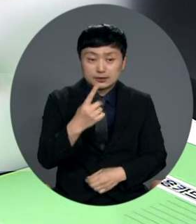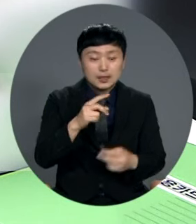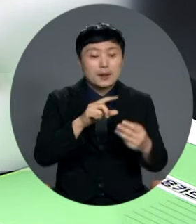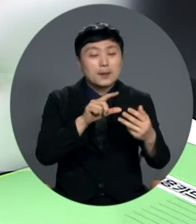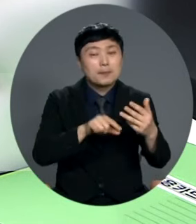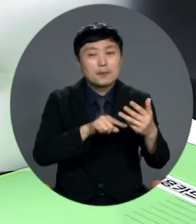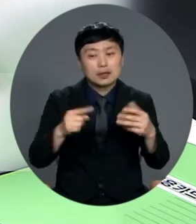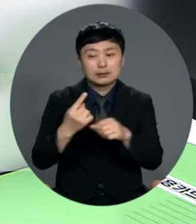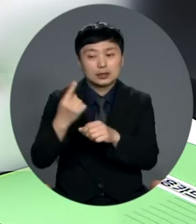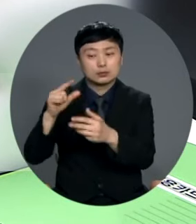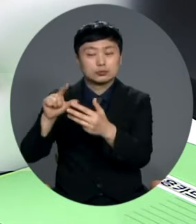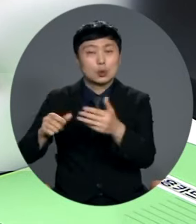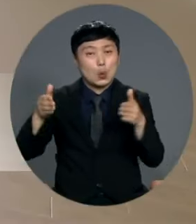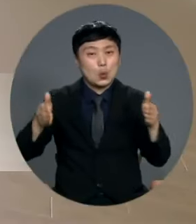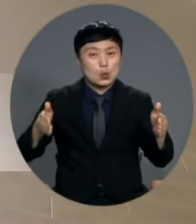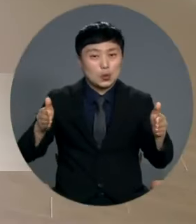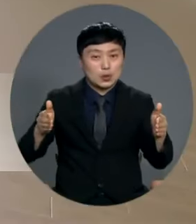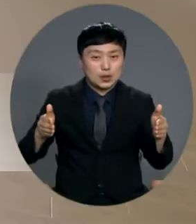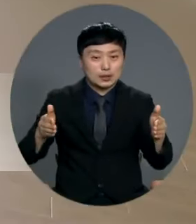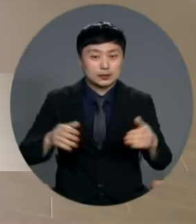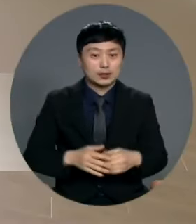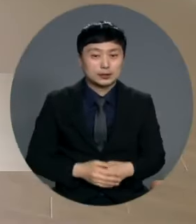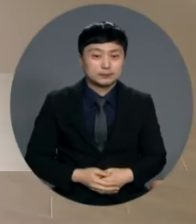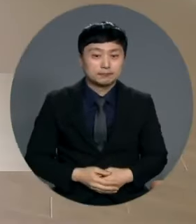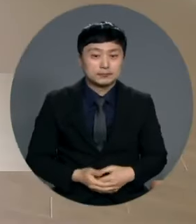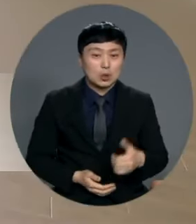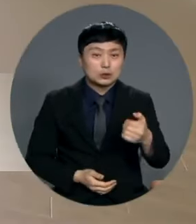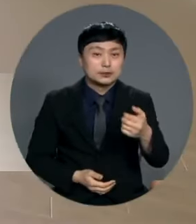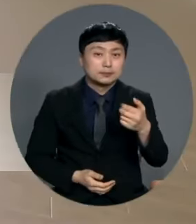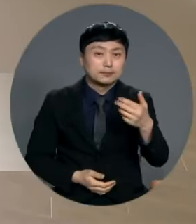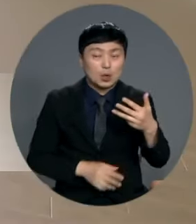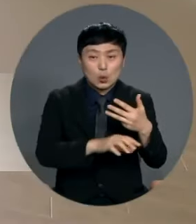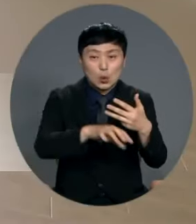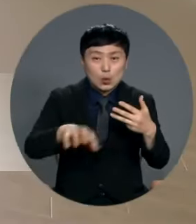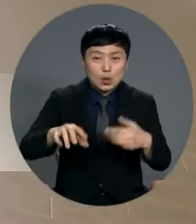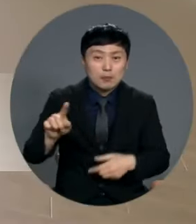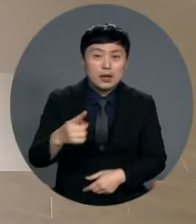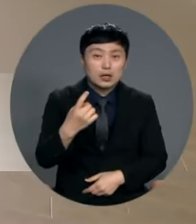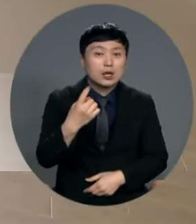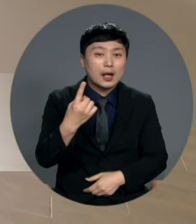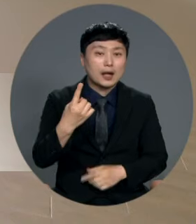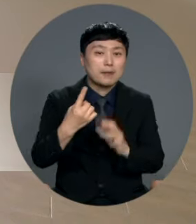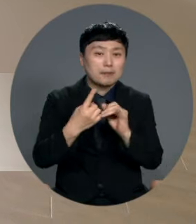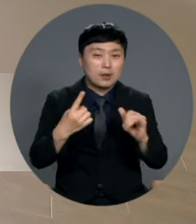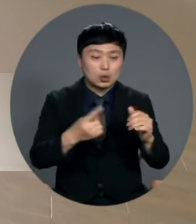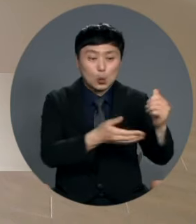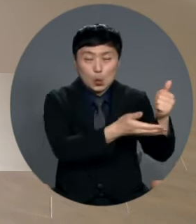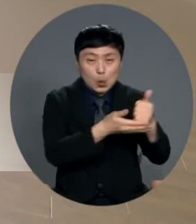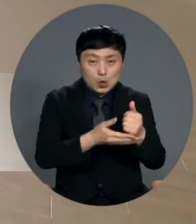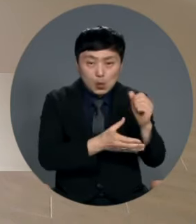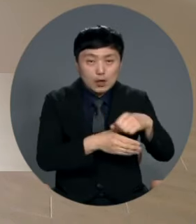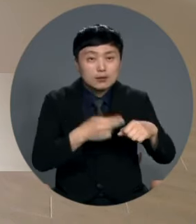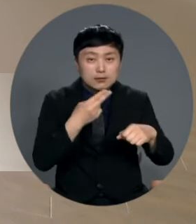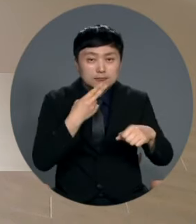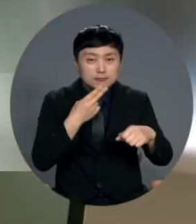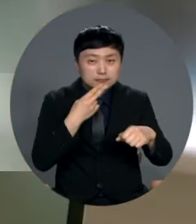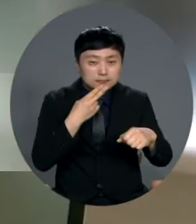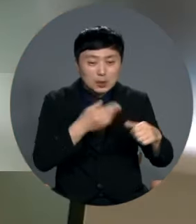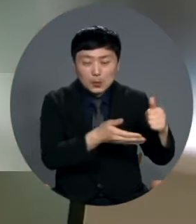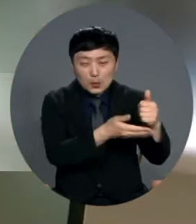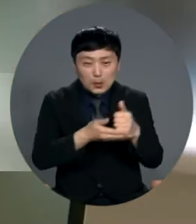8월부터 지난해 7월까지 여개 영업점 직원 111명이 고객의 확인등을 거치지 않고